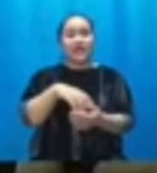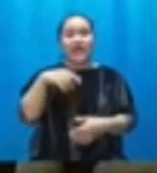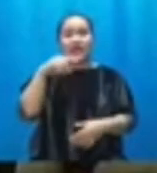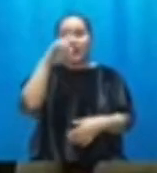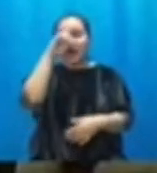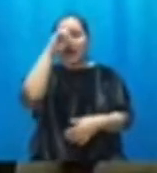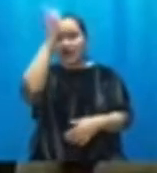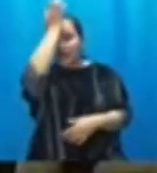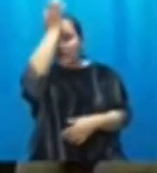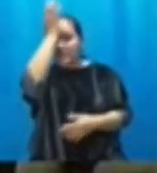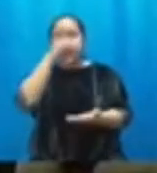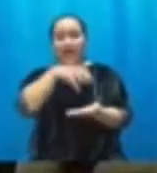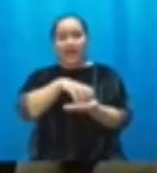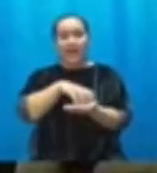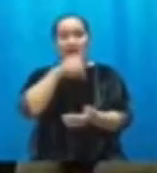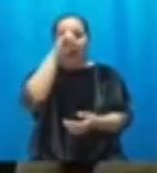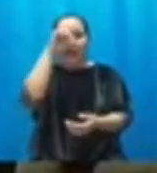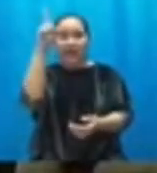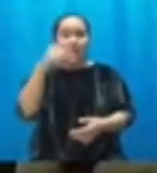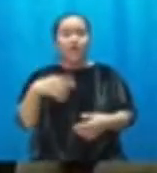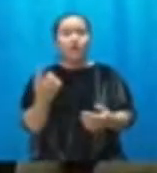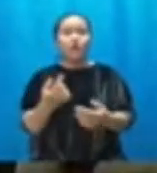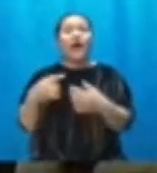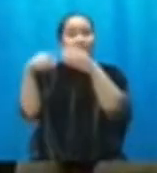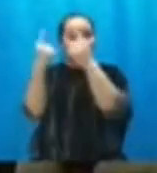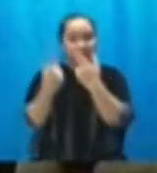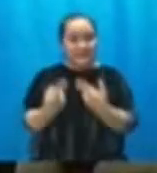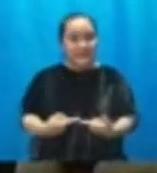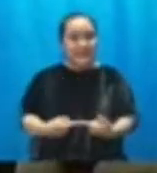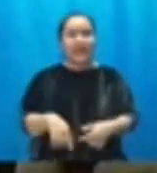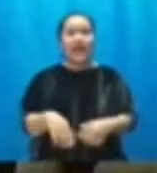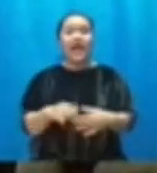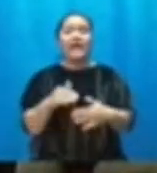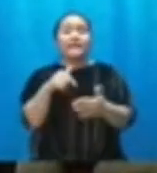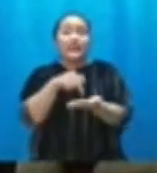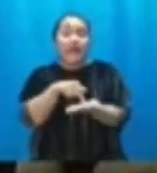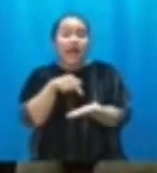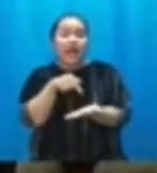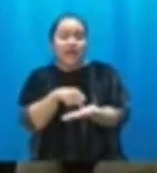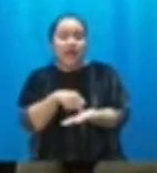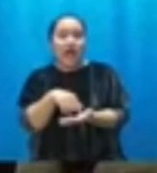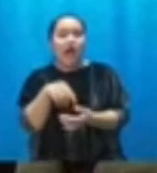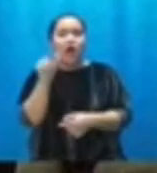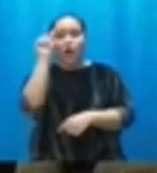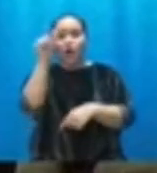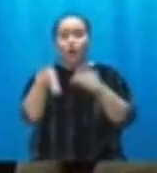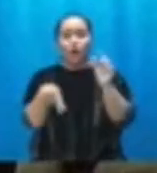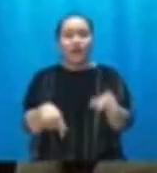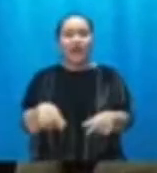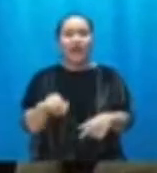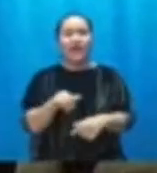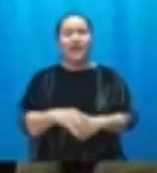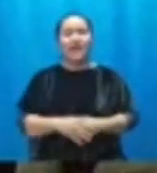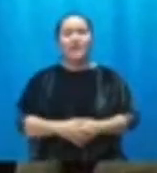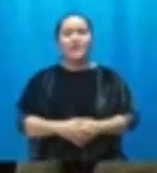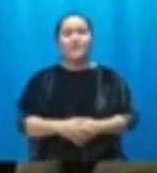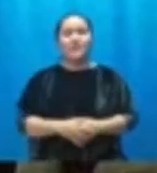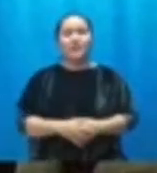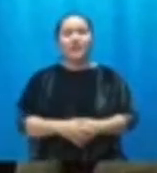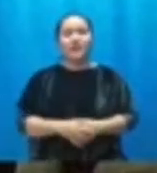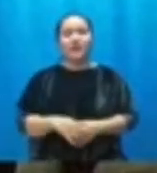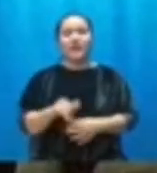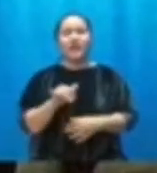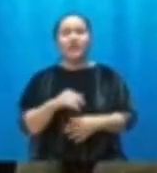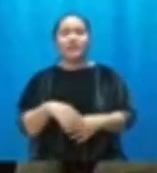orang yang bukan Yahudi itu di tengah-tengah orang yang dianggap oleh orang Yahudi sebagai tempat dimana Tuhan tidak